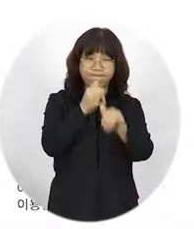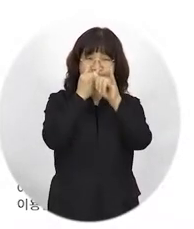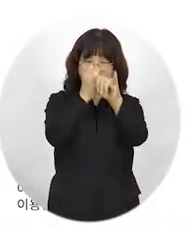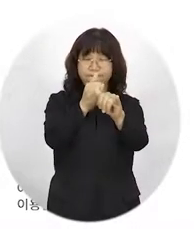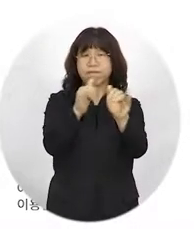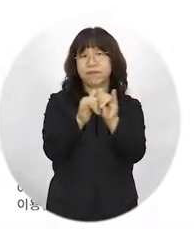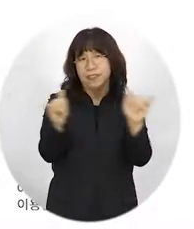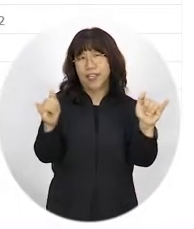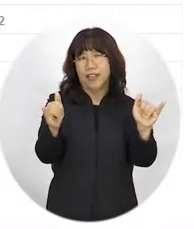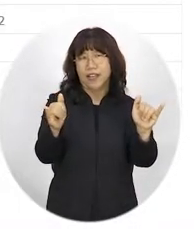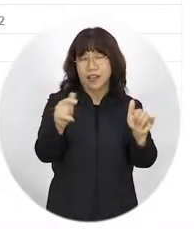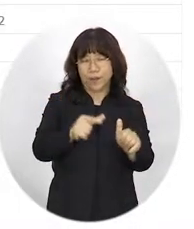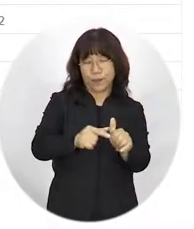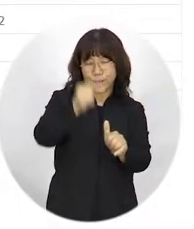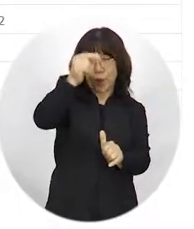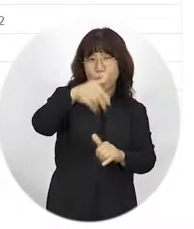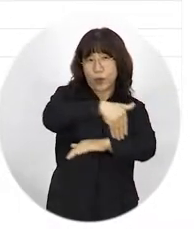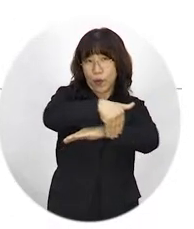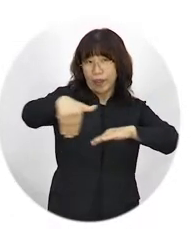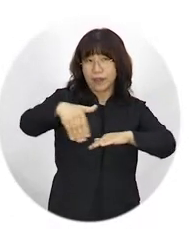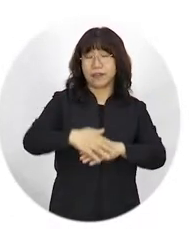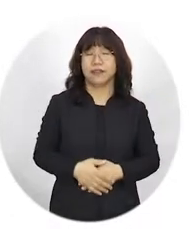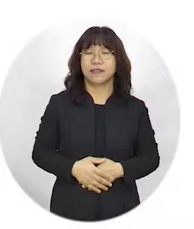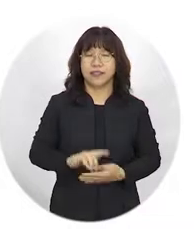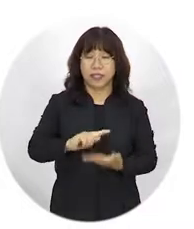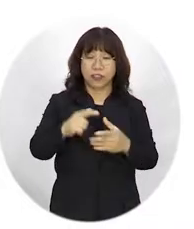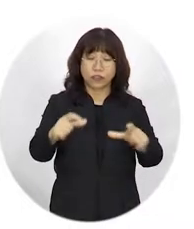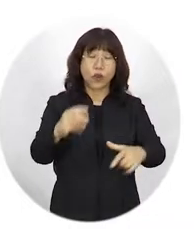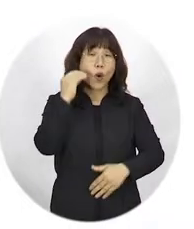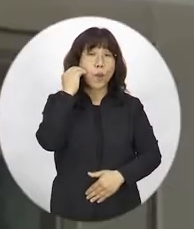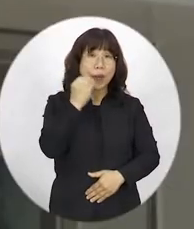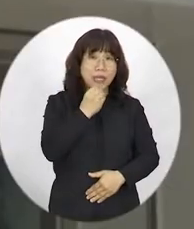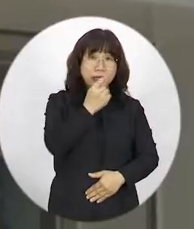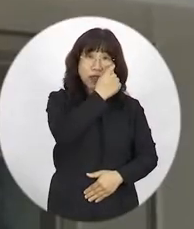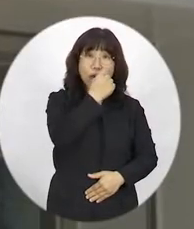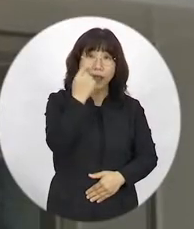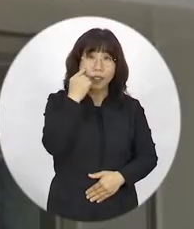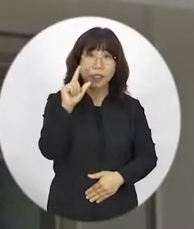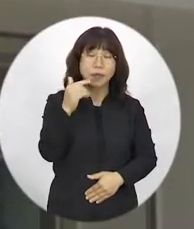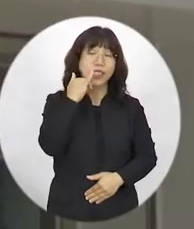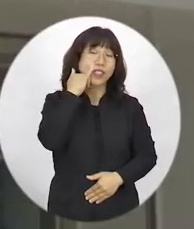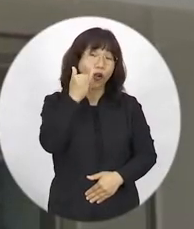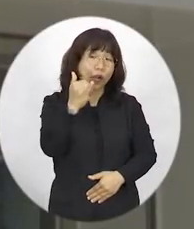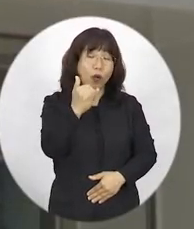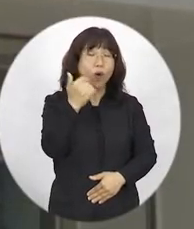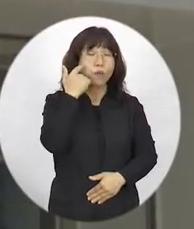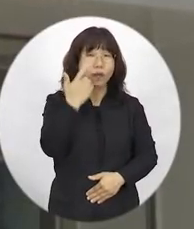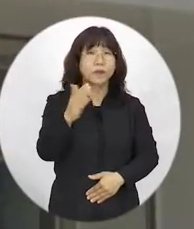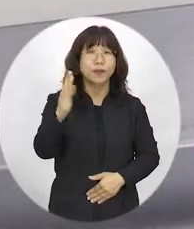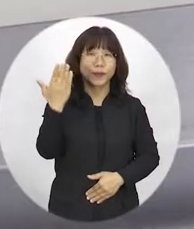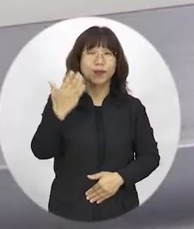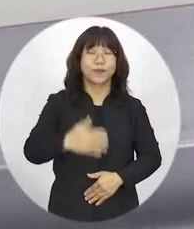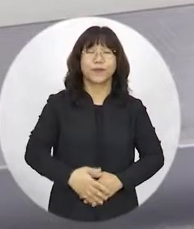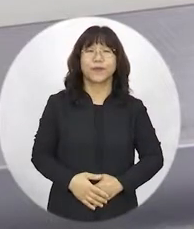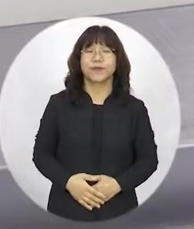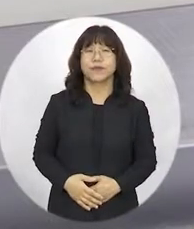계획입니다. 공모전에 대한 자세한 사항은 강서구청 홈페이지를 확인하거나 전화로 문의하면 됩니다.